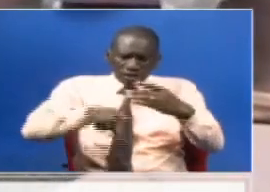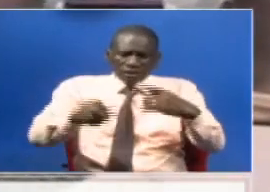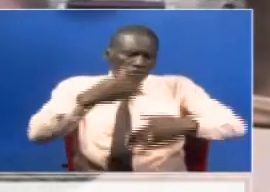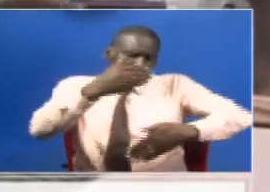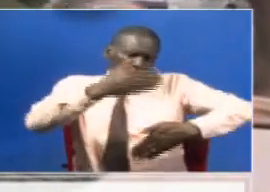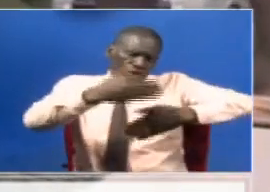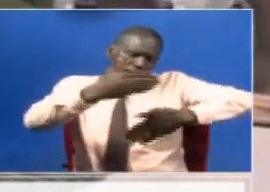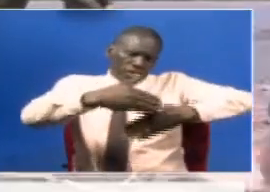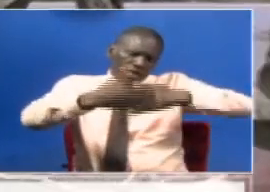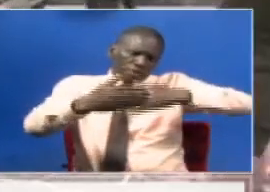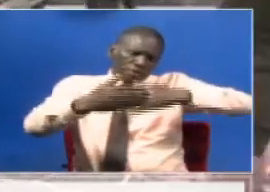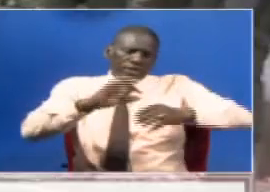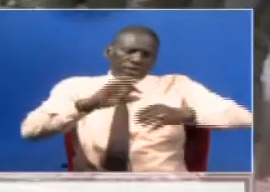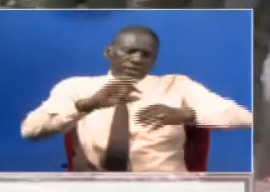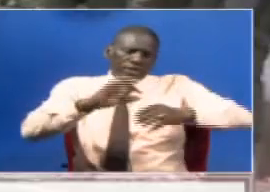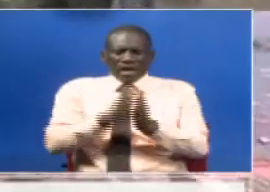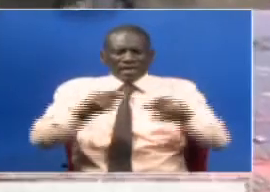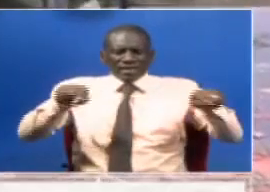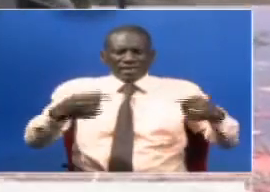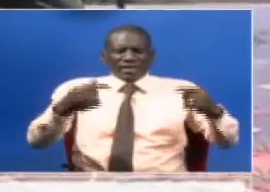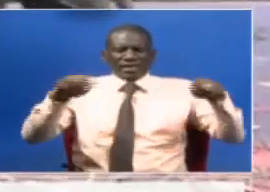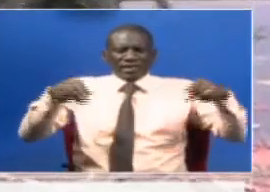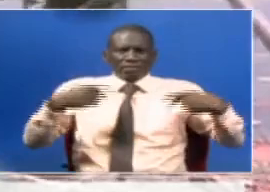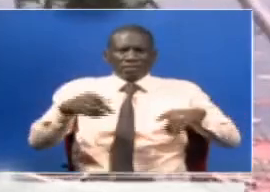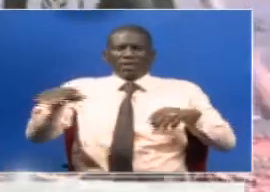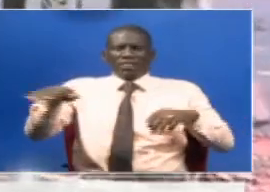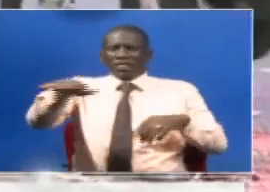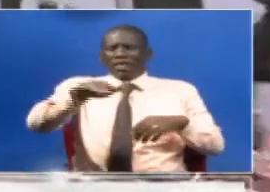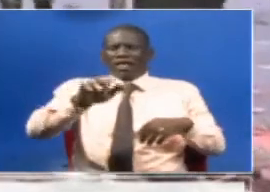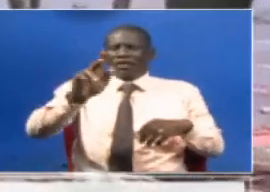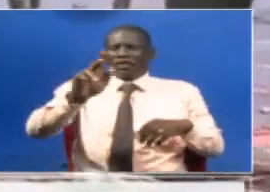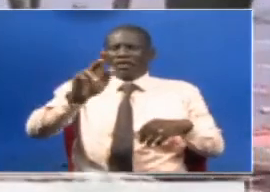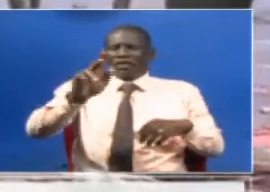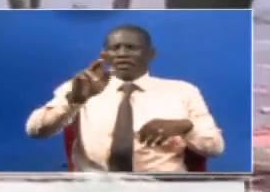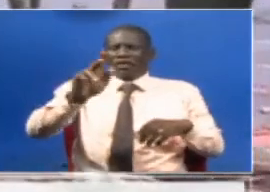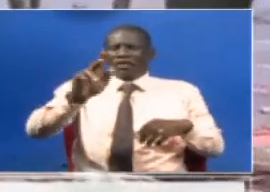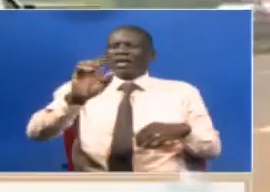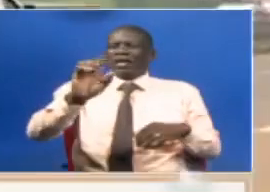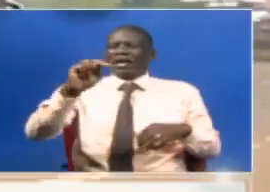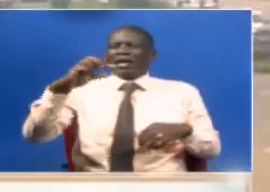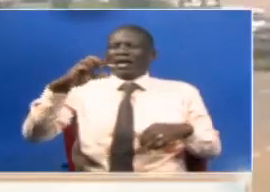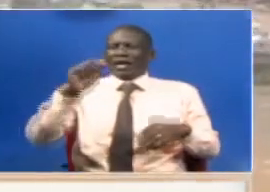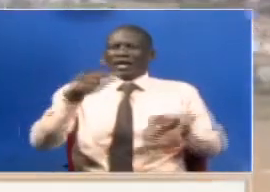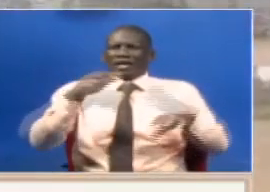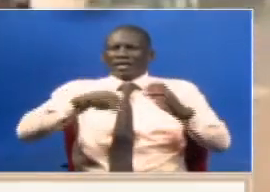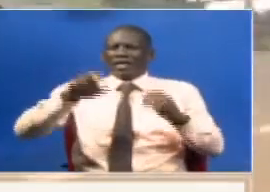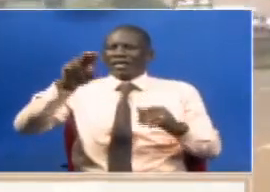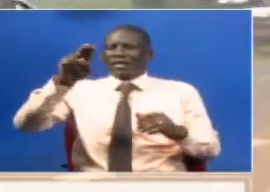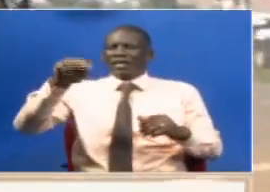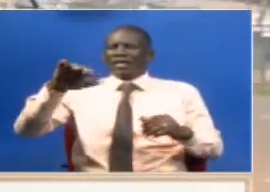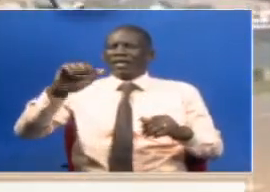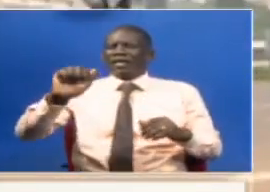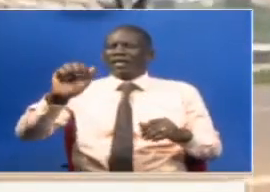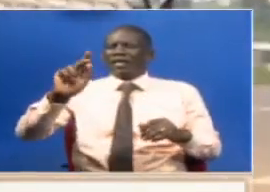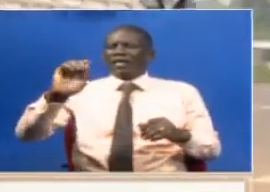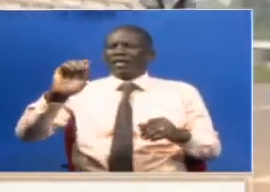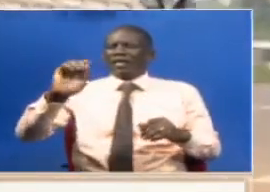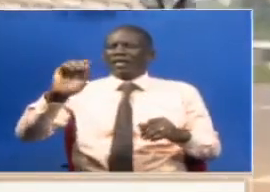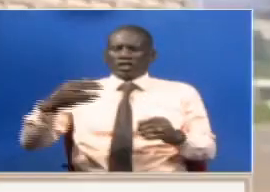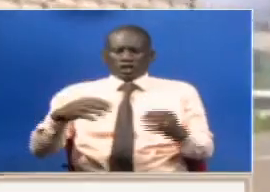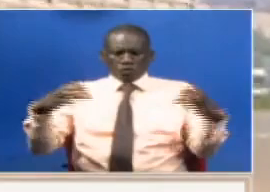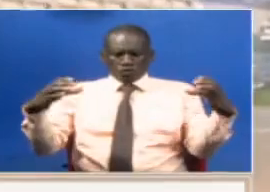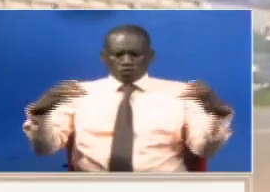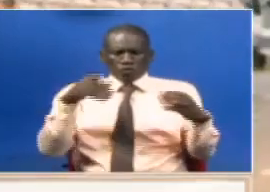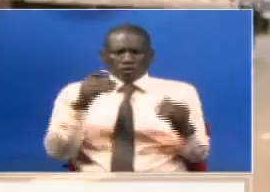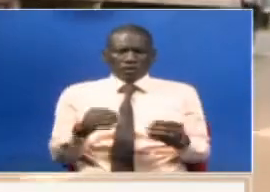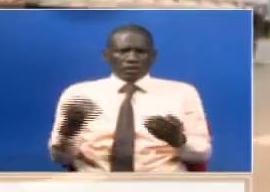kuwashambulia wakaazi katika eneo la Kadianga Mashariki katika tarafa ya juu ya Nyakachi. Genge hilo lilizua hofu kwa